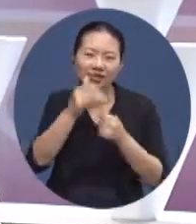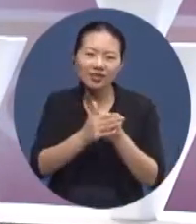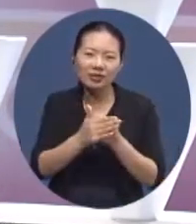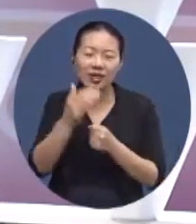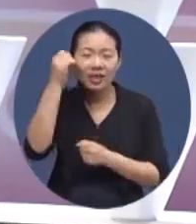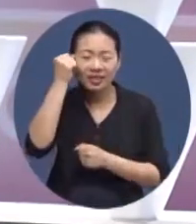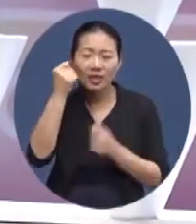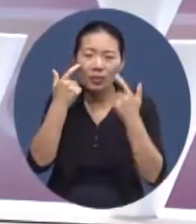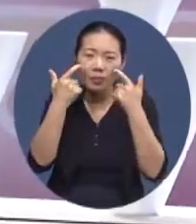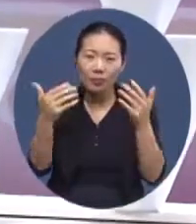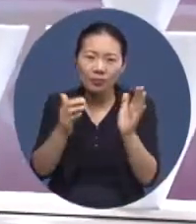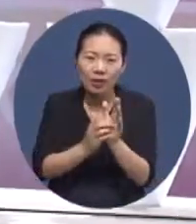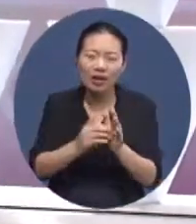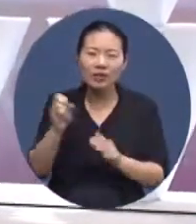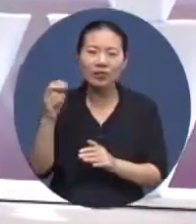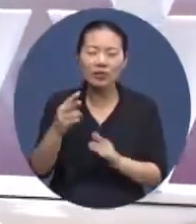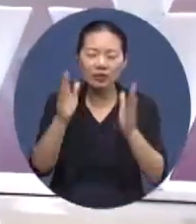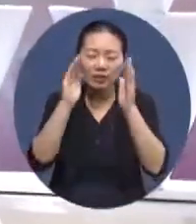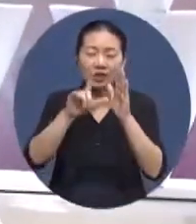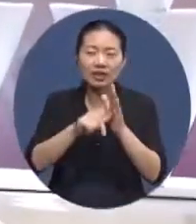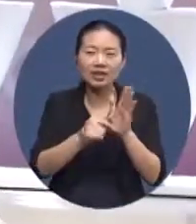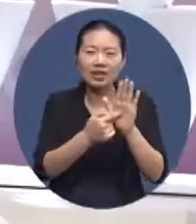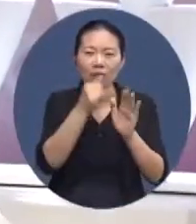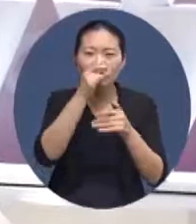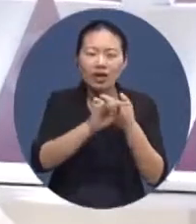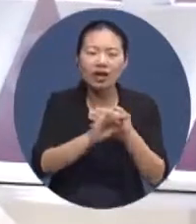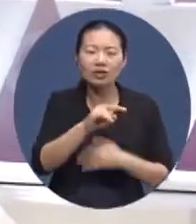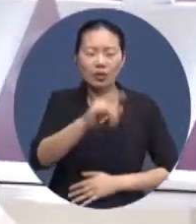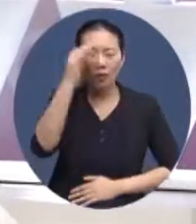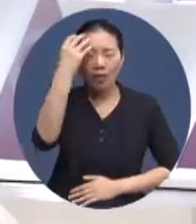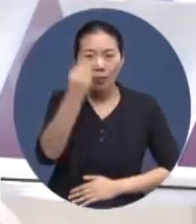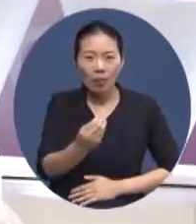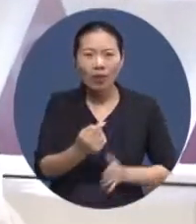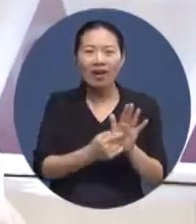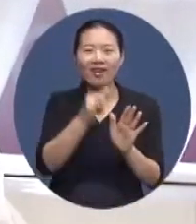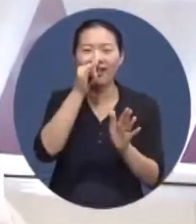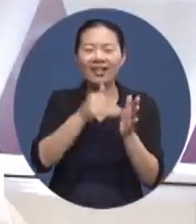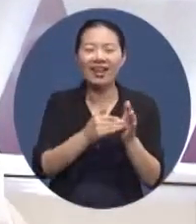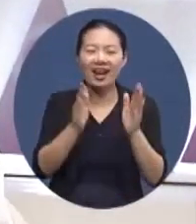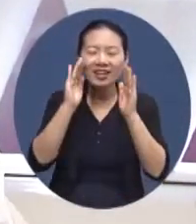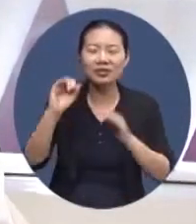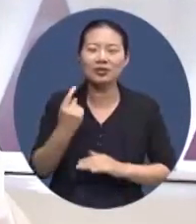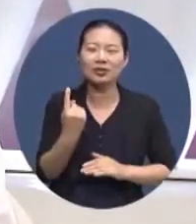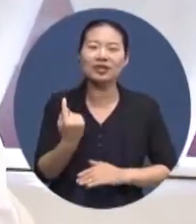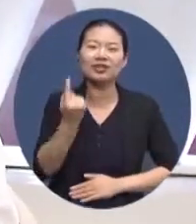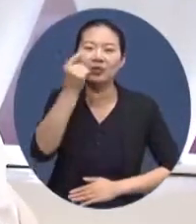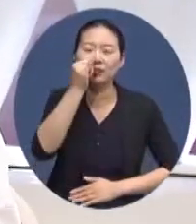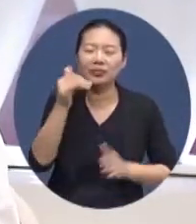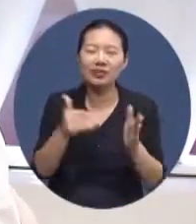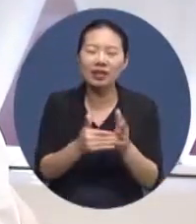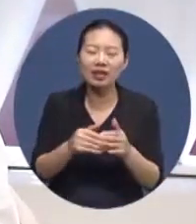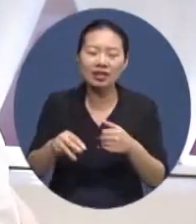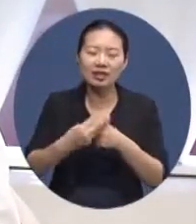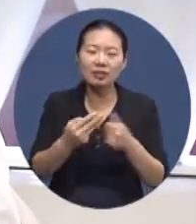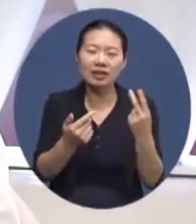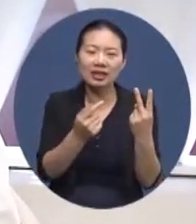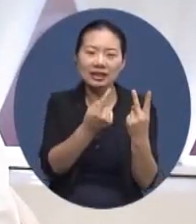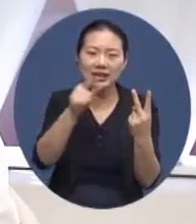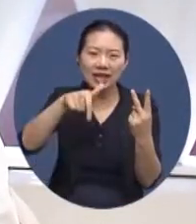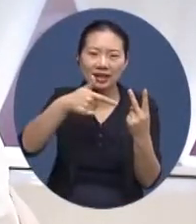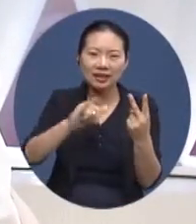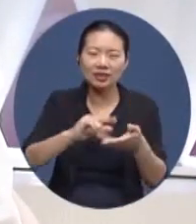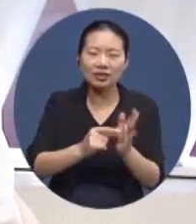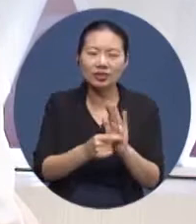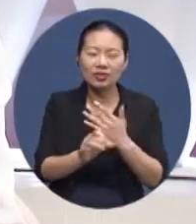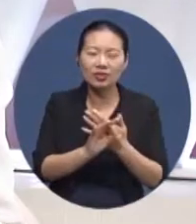많이 남고 그것이 수업 시간에 나오면 야 저거 본 거 나왔다. 그래서 학습 동기도 높아진단 말이죠. 3학년 2학기 정도 되면은